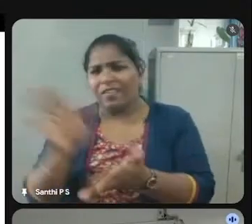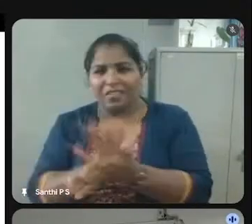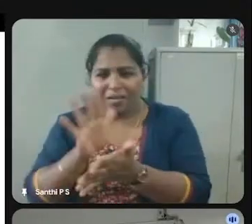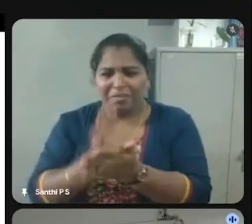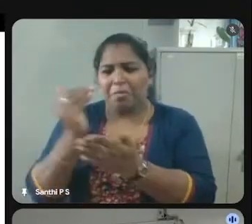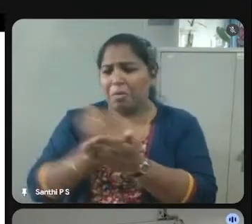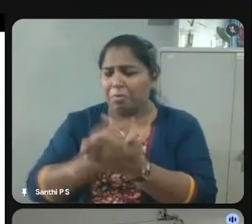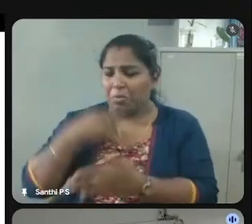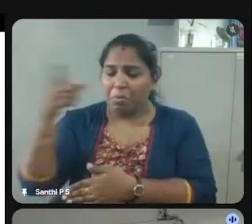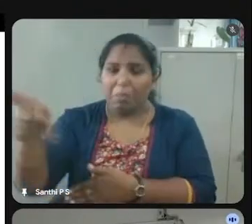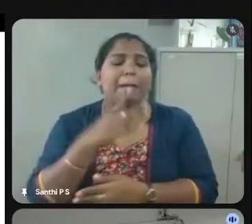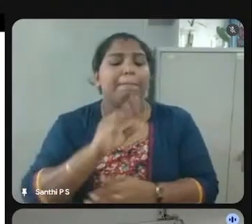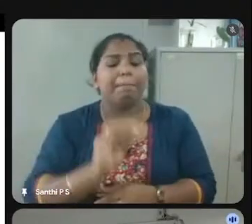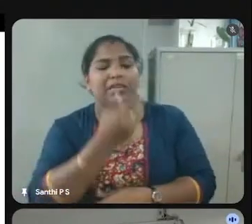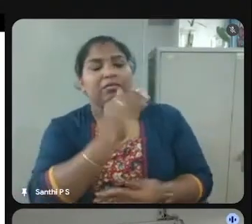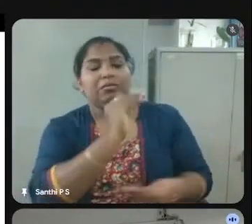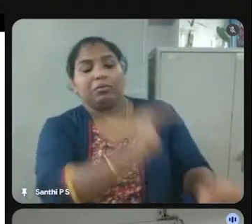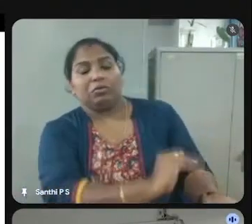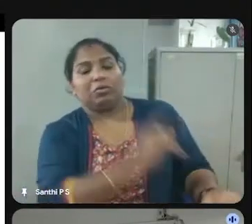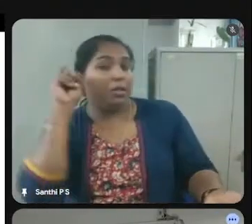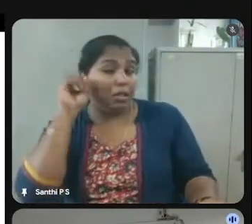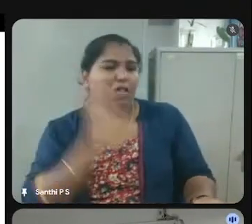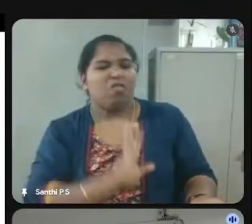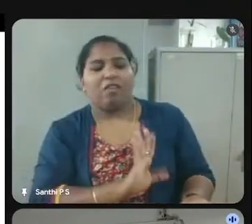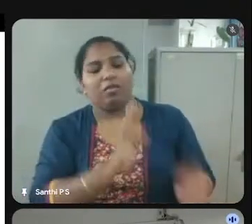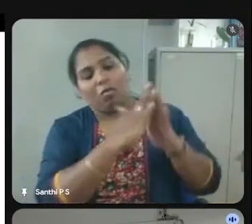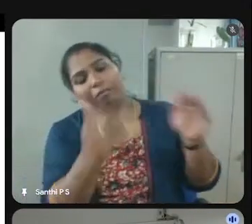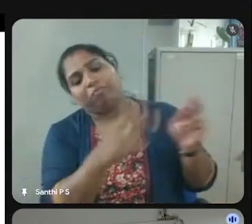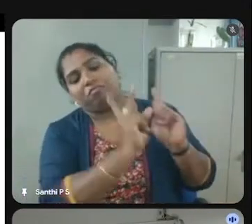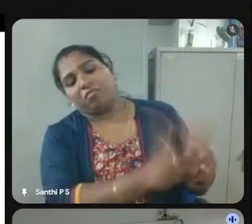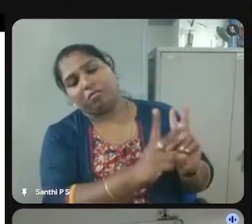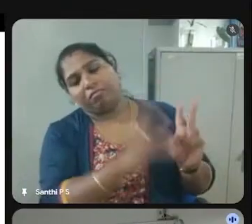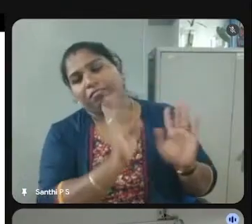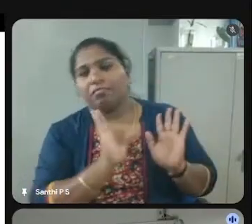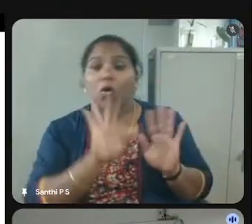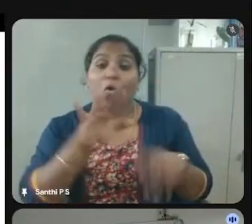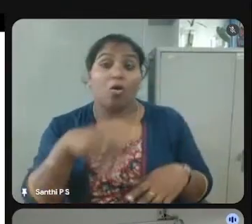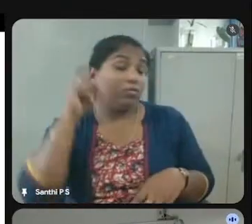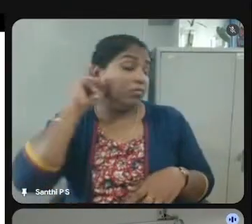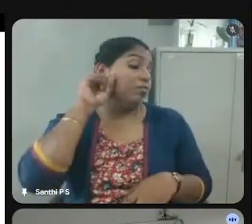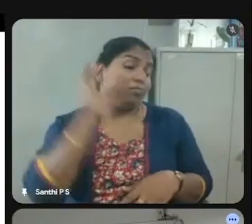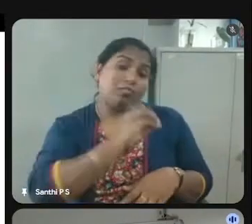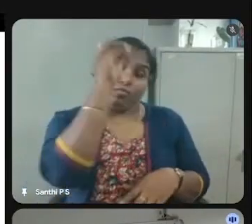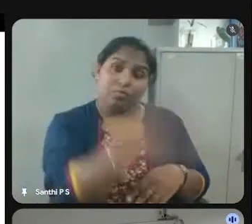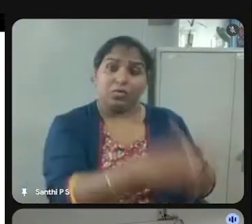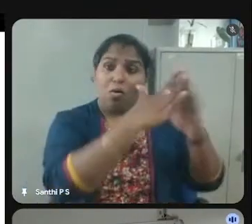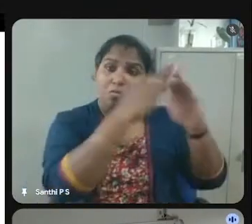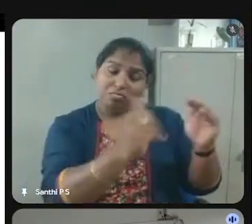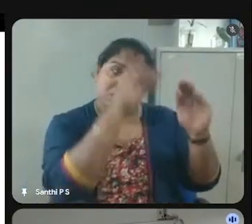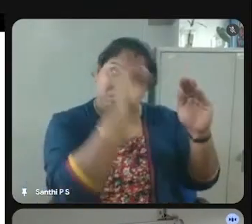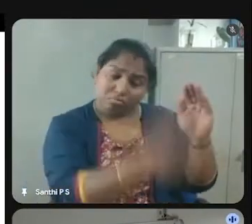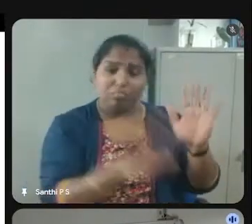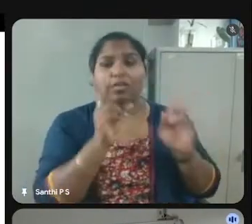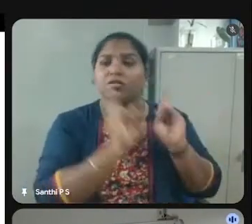അല്ലെന്നുണ്ടെങ്കിൽ ഇങ്ങനെ എന്തെങ്കിലും അസിസ്റ്റീവ് ഡിവൈസസ് വെച്ചിട്ടുള്ള കുഞ്ഞുങ്ങളാണെന്നുണ്ടെങ്കിൽ അത് വീട്ടിൽ ഊരി വെച്ചിട്ട് കൊണ്ടുപോകുന്നവരുണ്ടാവും. അല്ലെങ്കിൽ ചിലർ